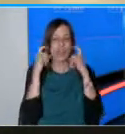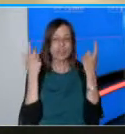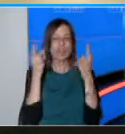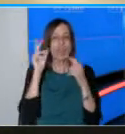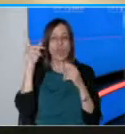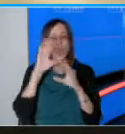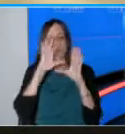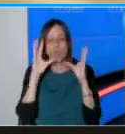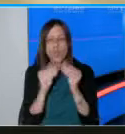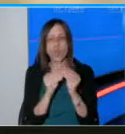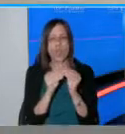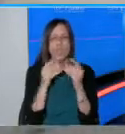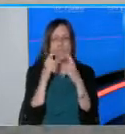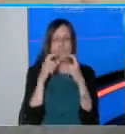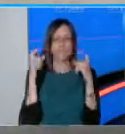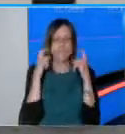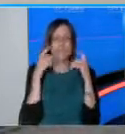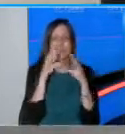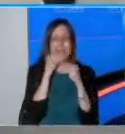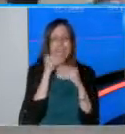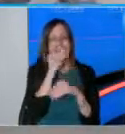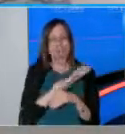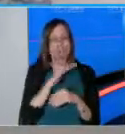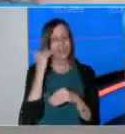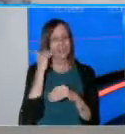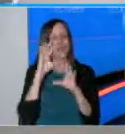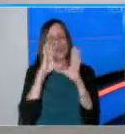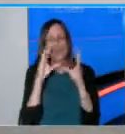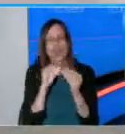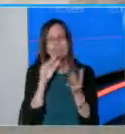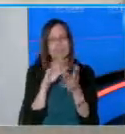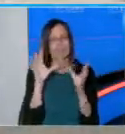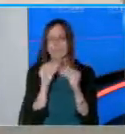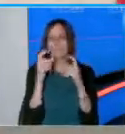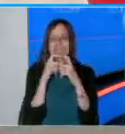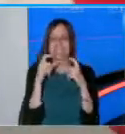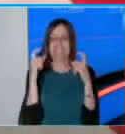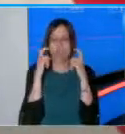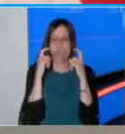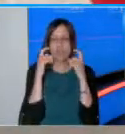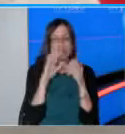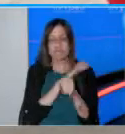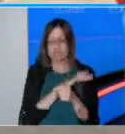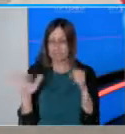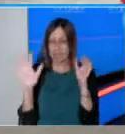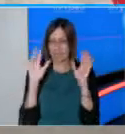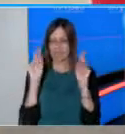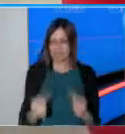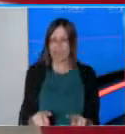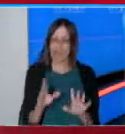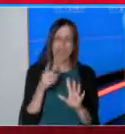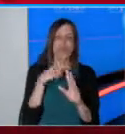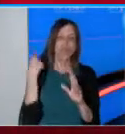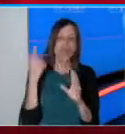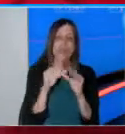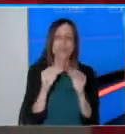בחול כולם, אני מדברת על מדינות אירופה, ארצות הברית, כולם נמצאים עם מסכות, בלי יוצא מן הכלל. כולם